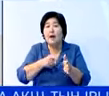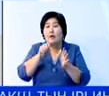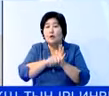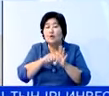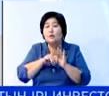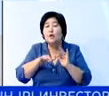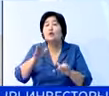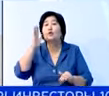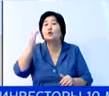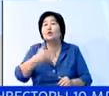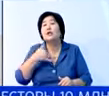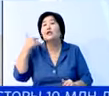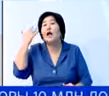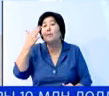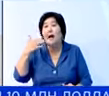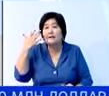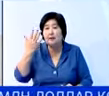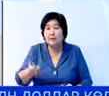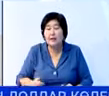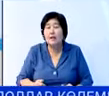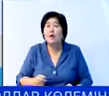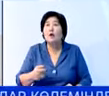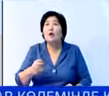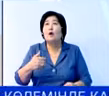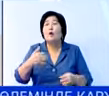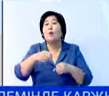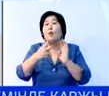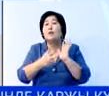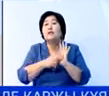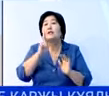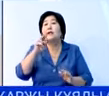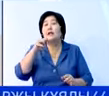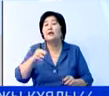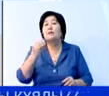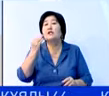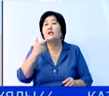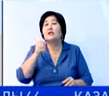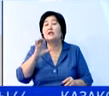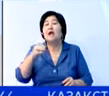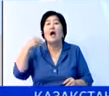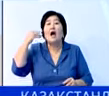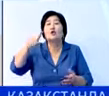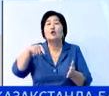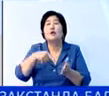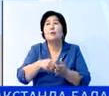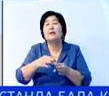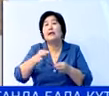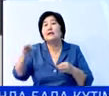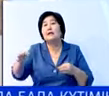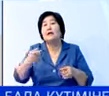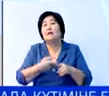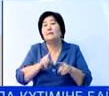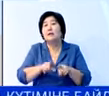көрсек па деген мақсатпен 18 километр шығыста жатқан Ақтөбе қаласы ежелгі Сығанақ па деген